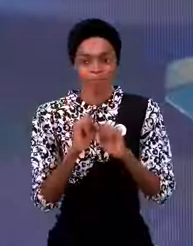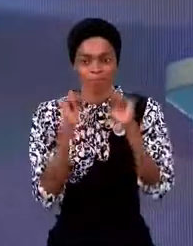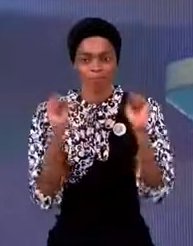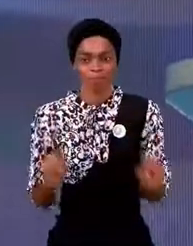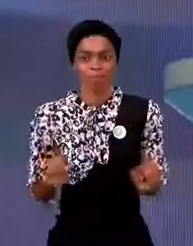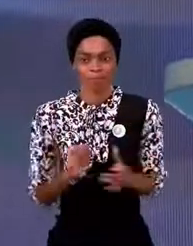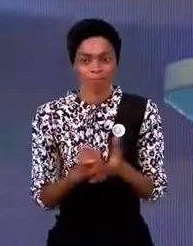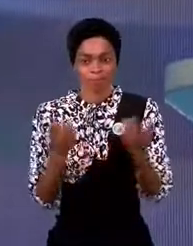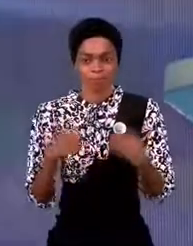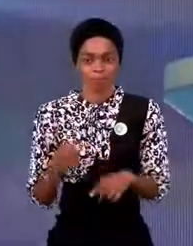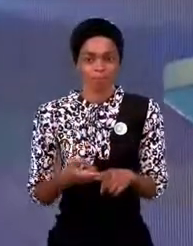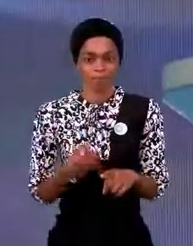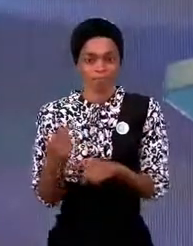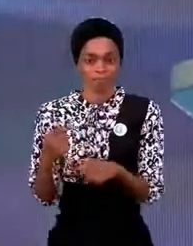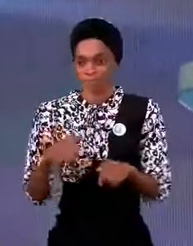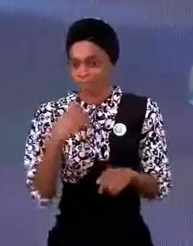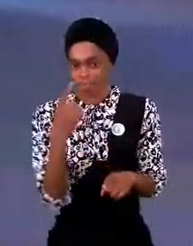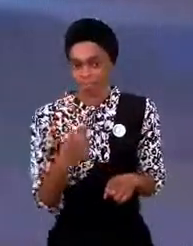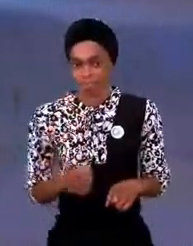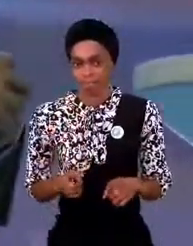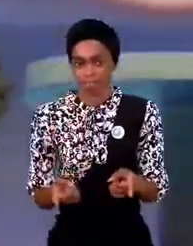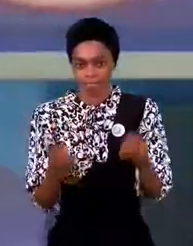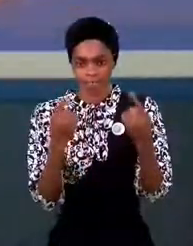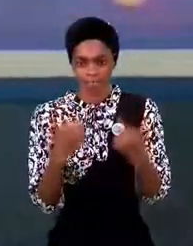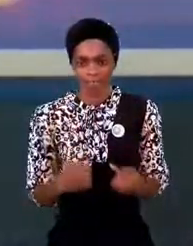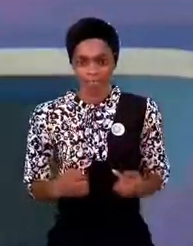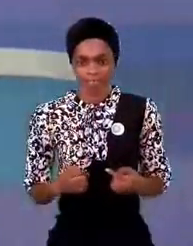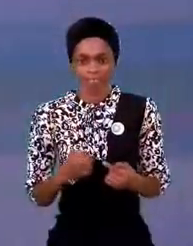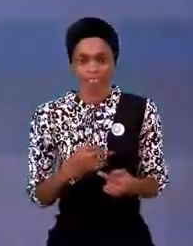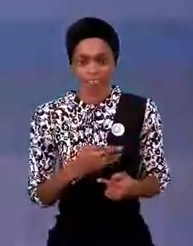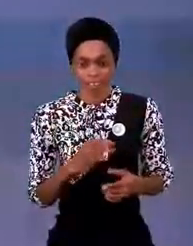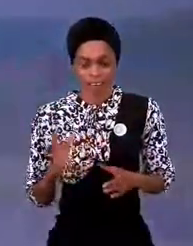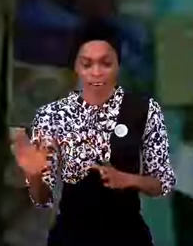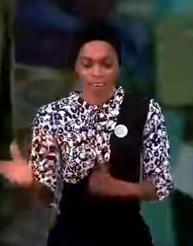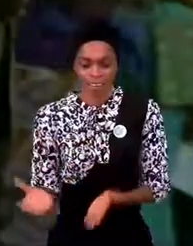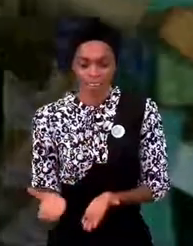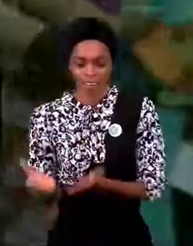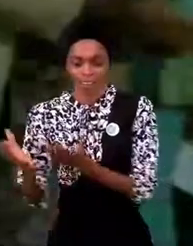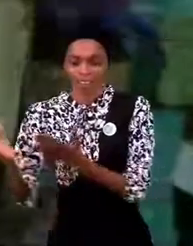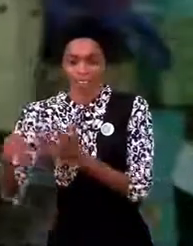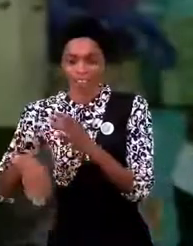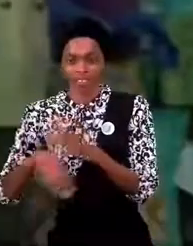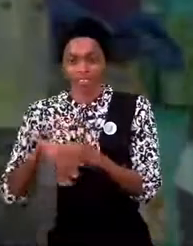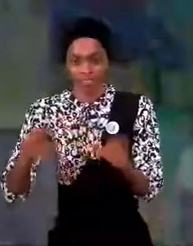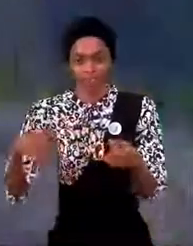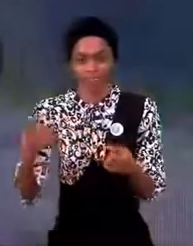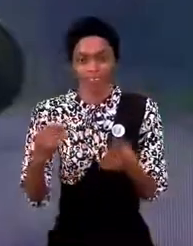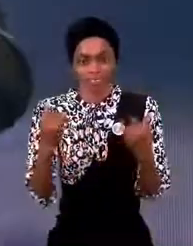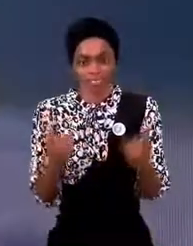pars. Et ce soir, entre. J'ai dit entre.